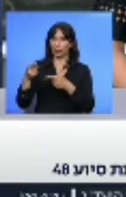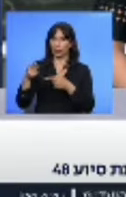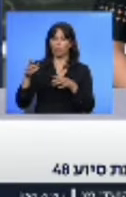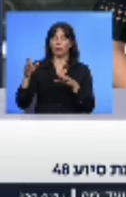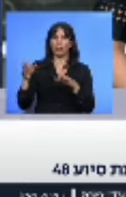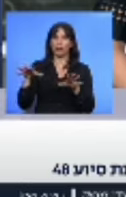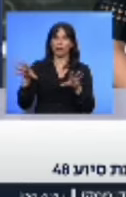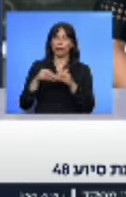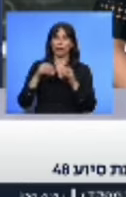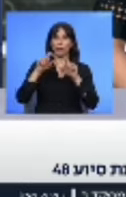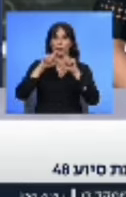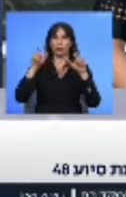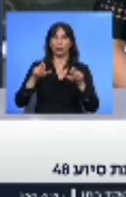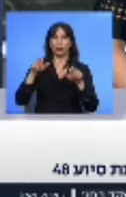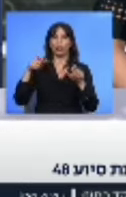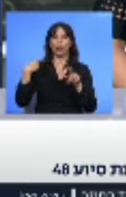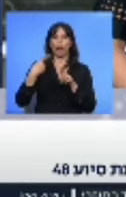למהלך הזה,